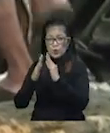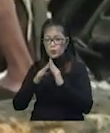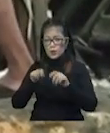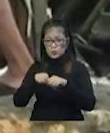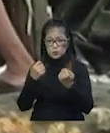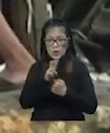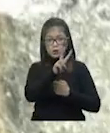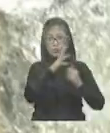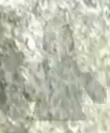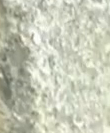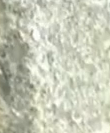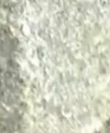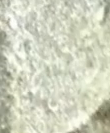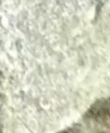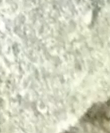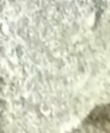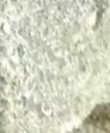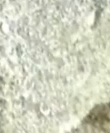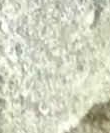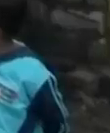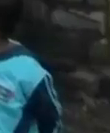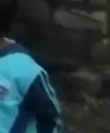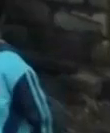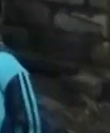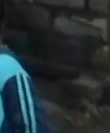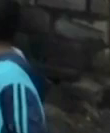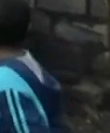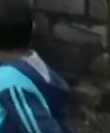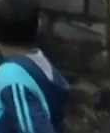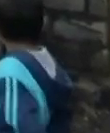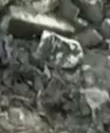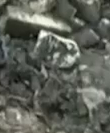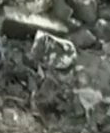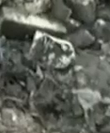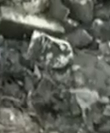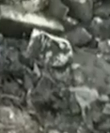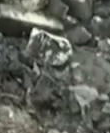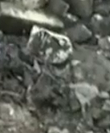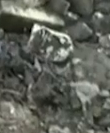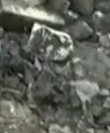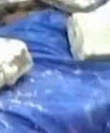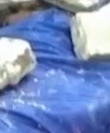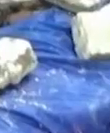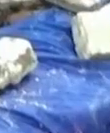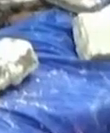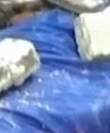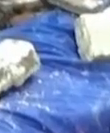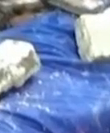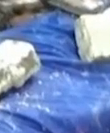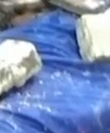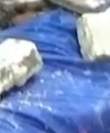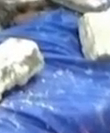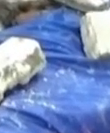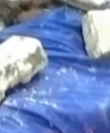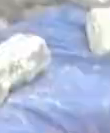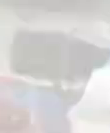warga ambruk. Selain rumah warga, sejumlah titik tembok menahan ombak juga ambruk rata dengan tanah akibat tidak adanya pemecah